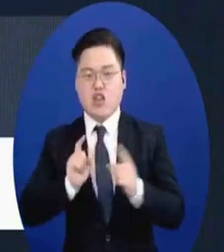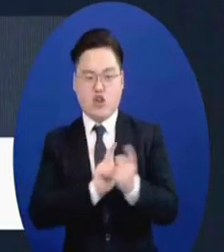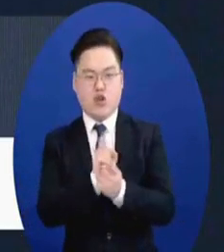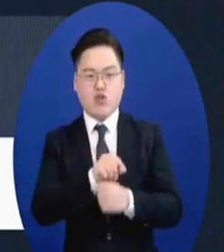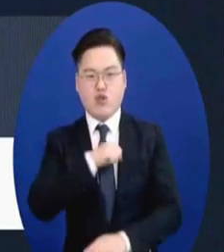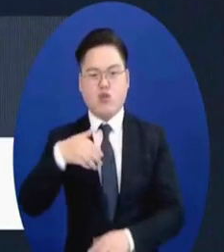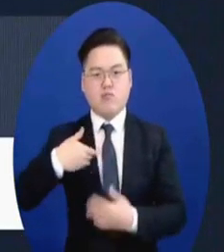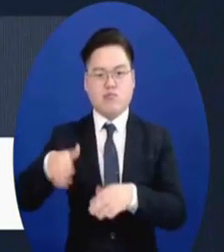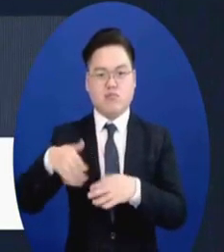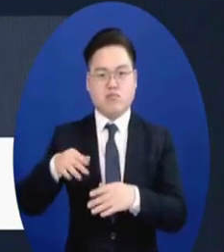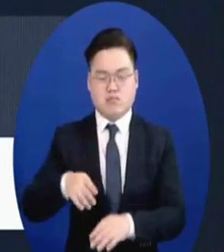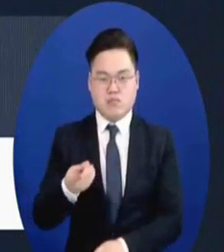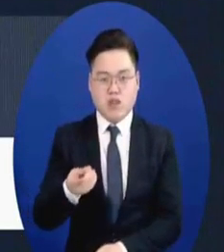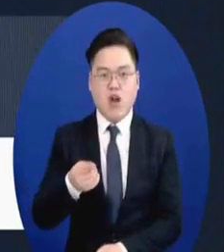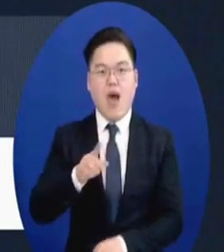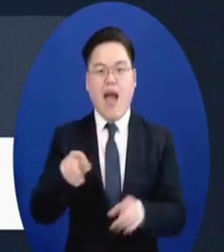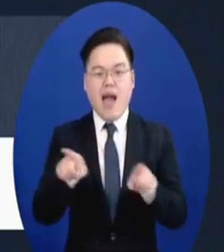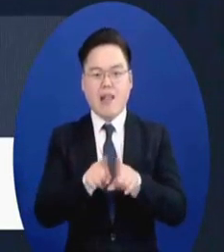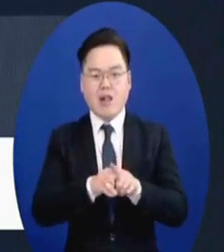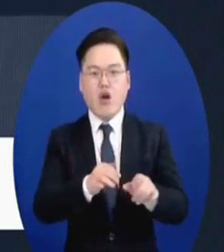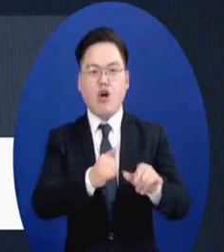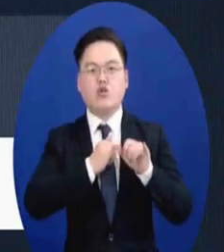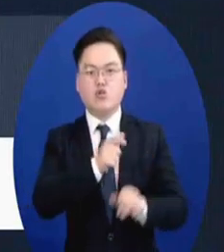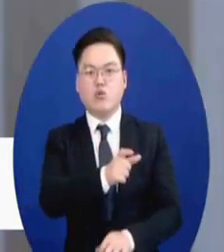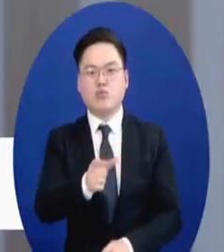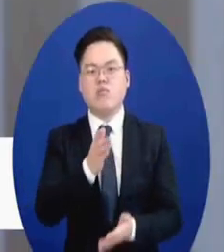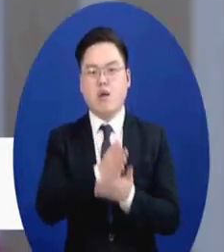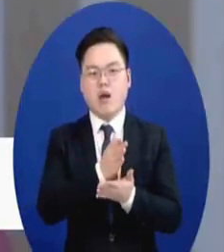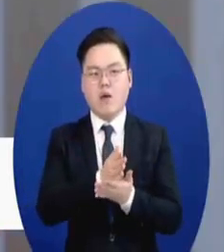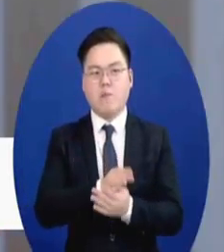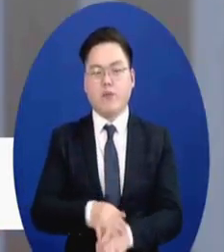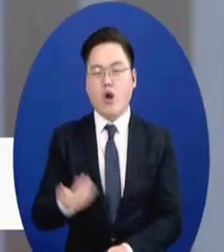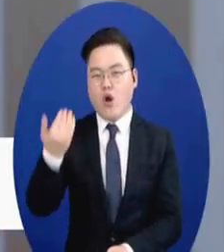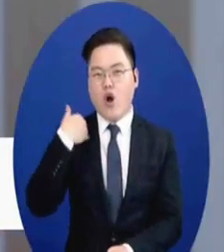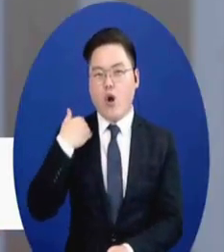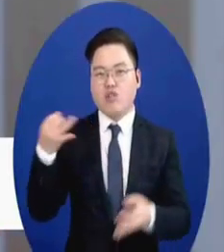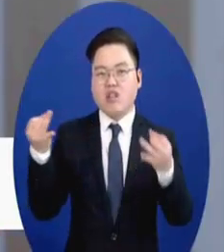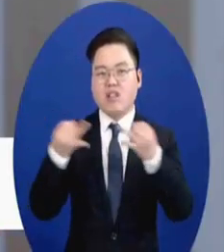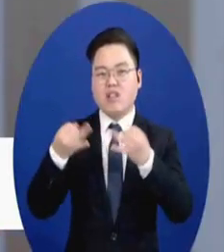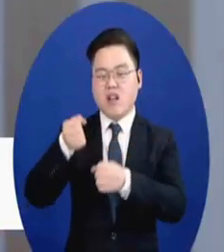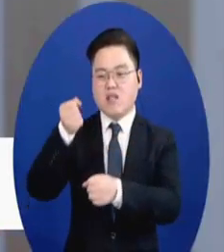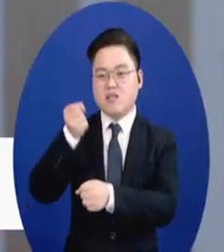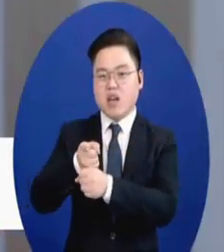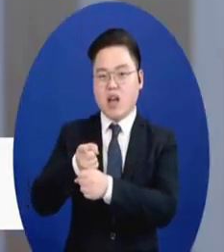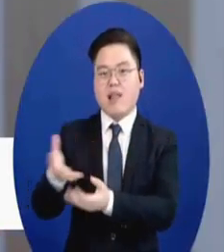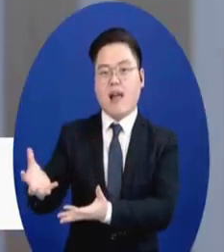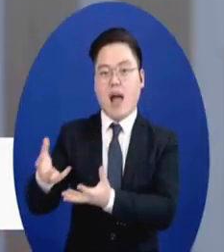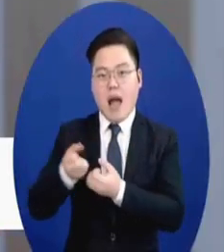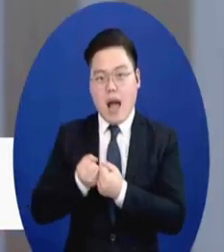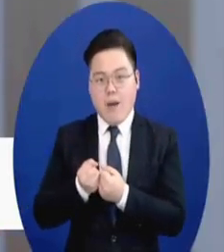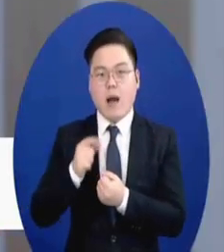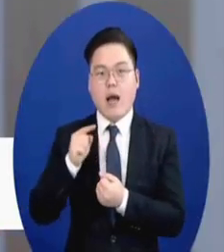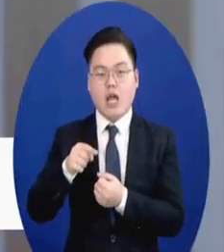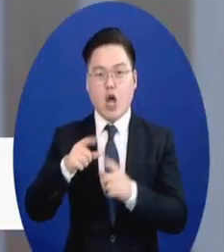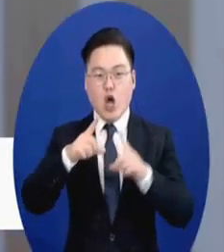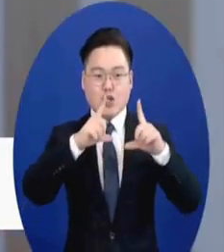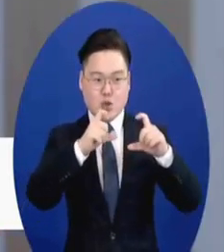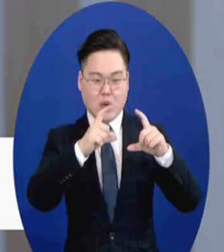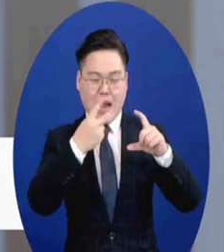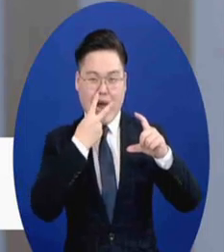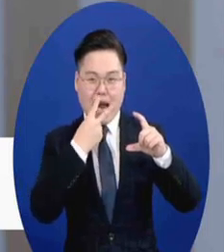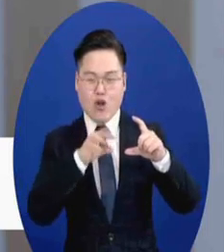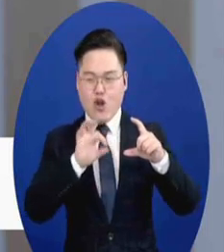яг үүнтэй төстэй байдлаар хохирсан иргэн бидэнд хандсан юм а. Өмнө нь би онлайнаар захиалга хийгээд тэгээд зургнаасаа шал өөр